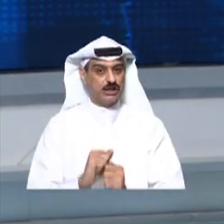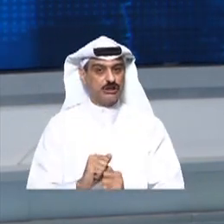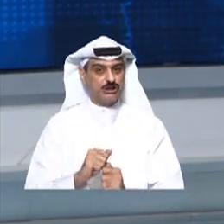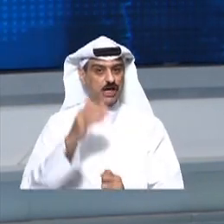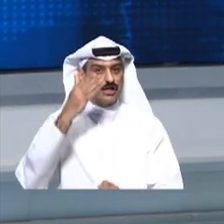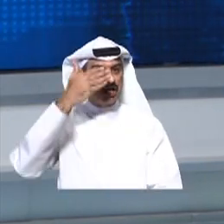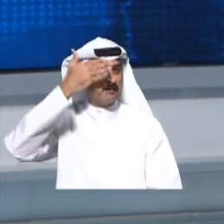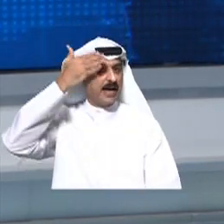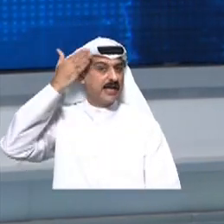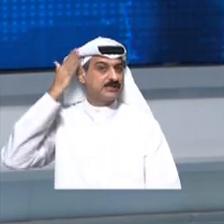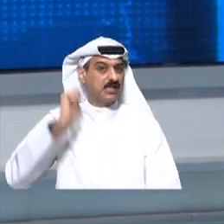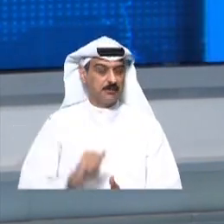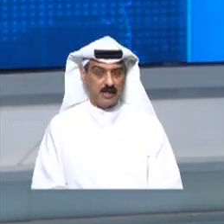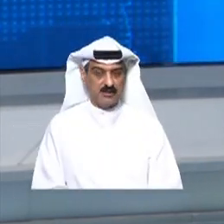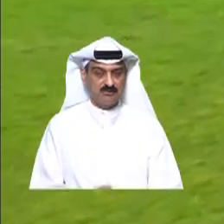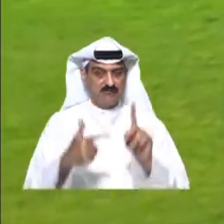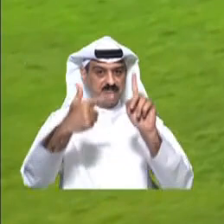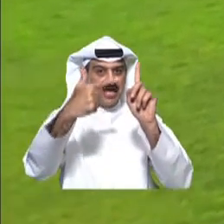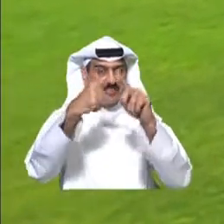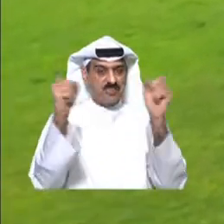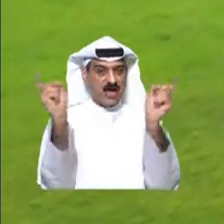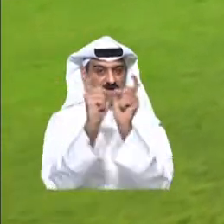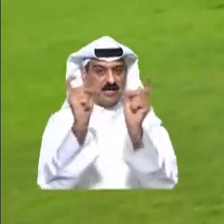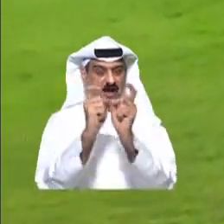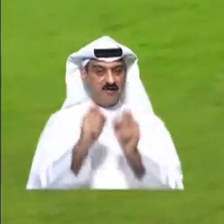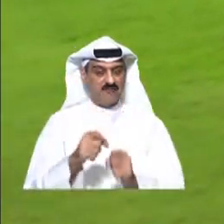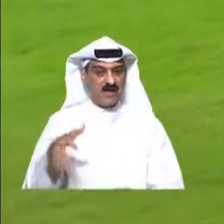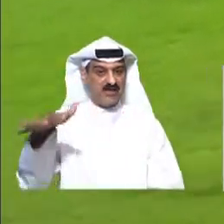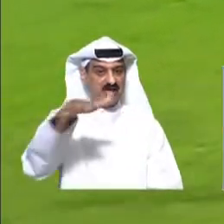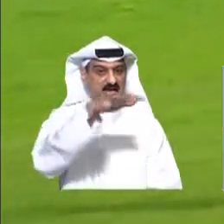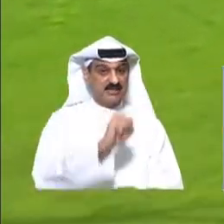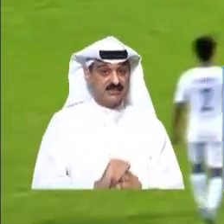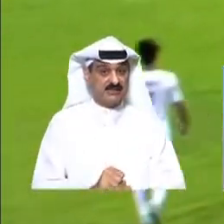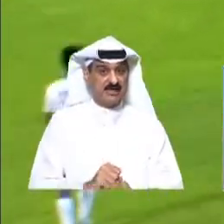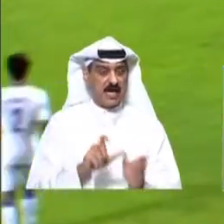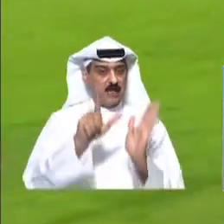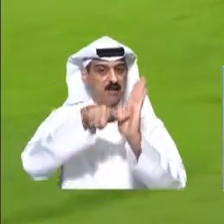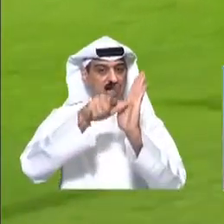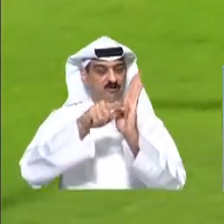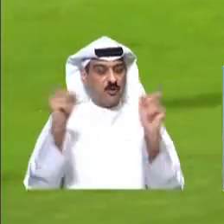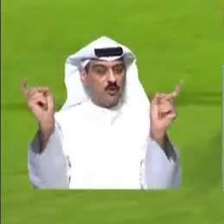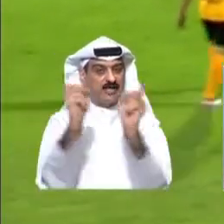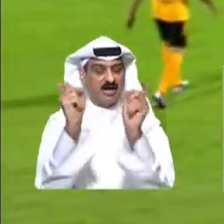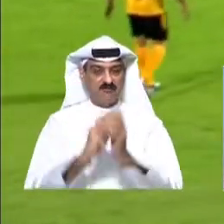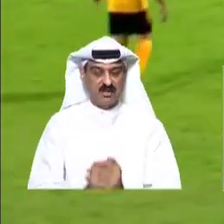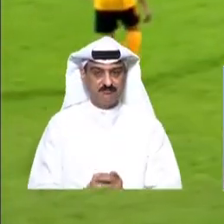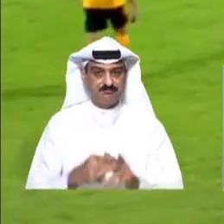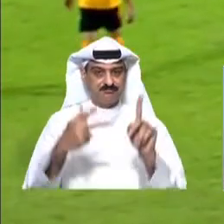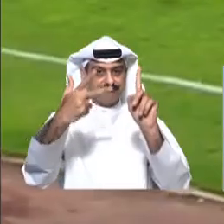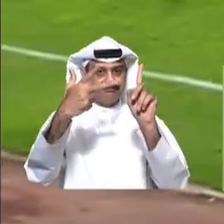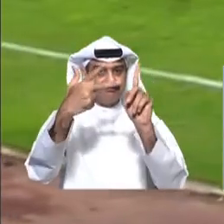صباح السالم، فيما يلتقي في المباراة الثانية الساحل مع التضامن على استاد نادي الشباب، فيما